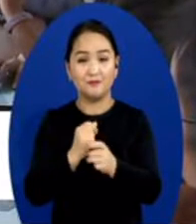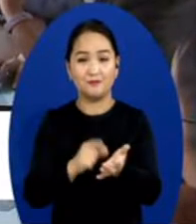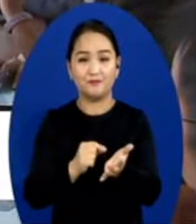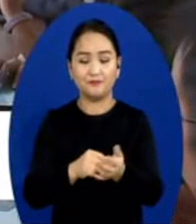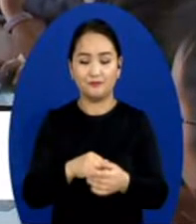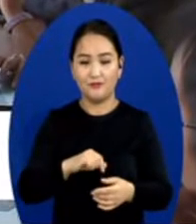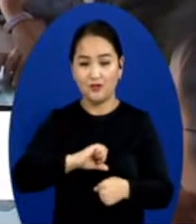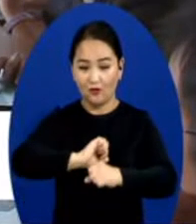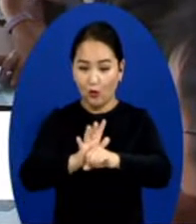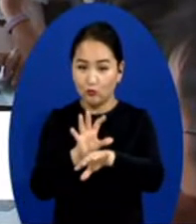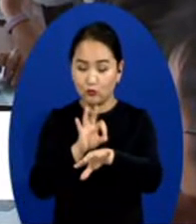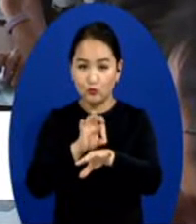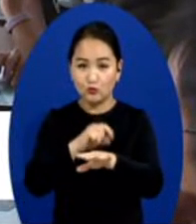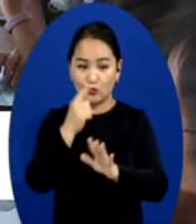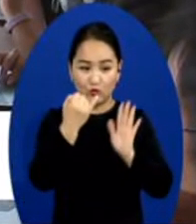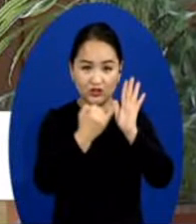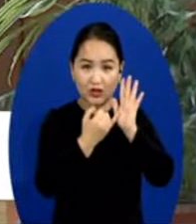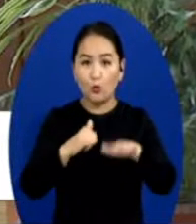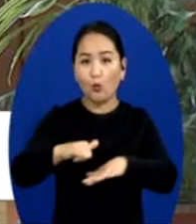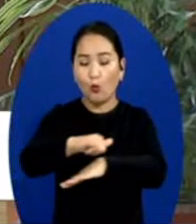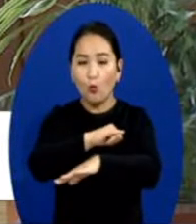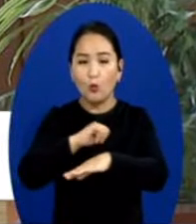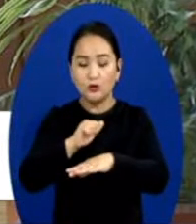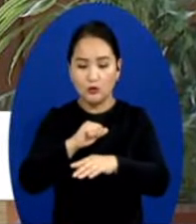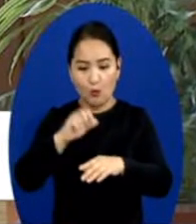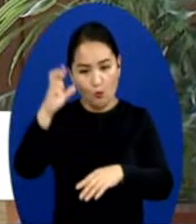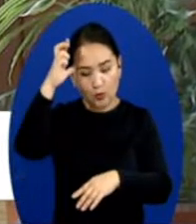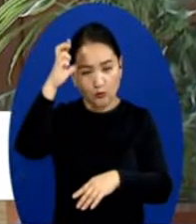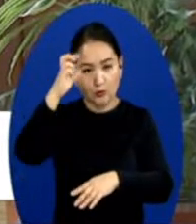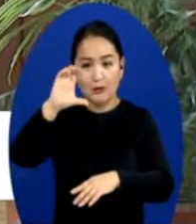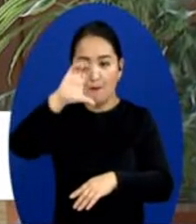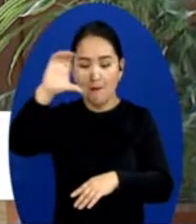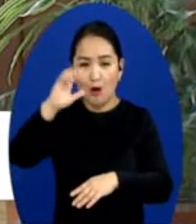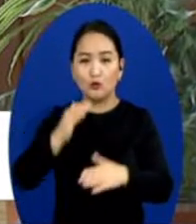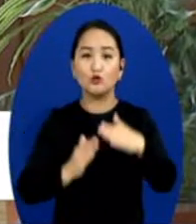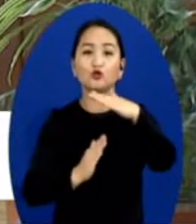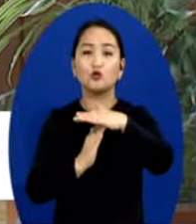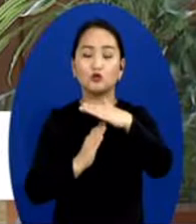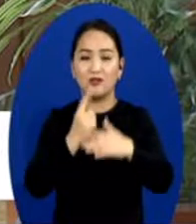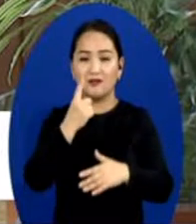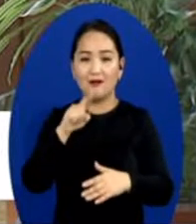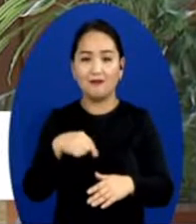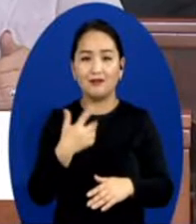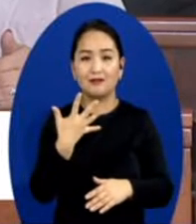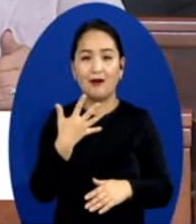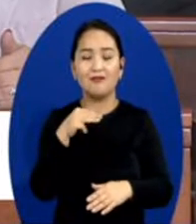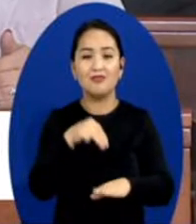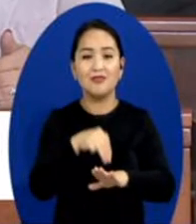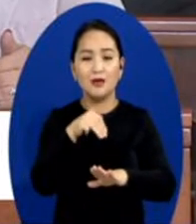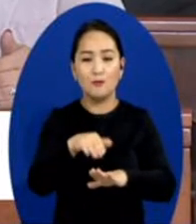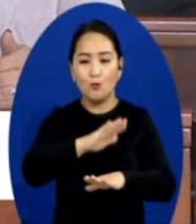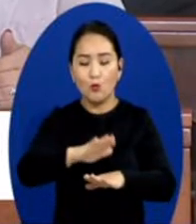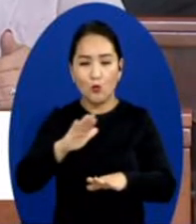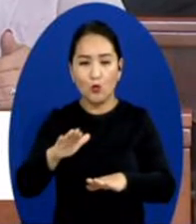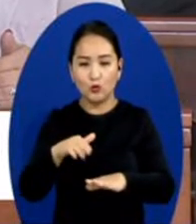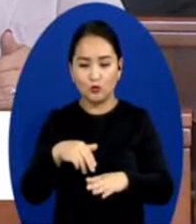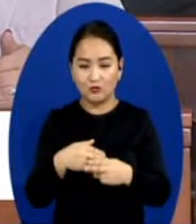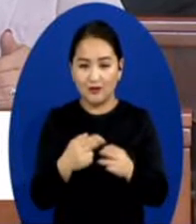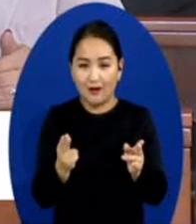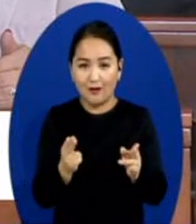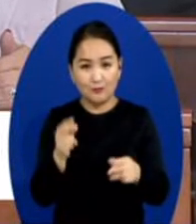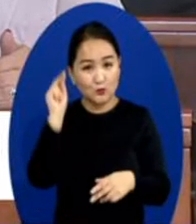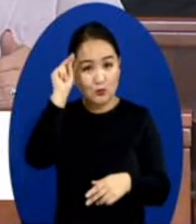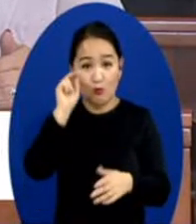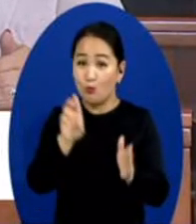улмаас 160 гаруй улс орон бүх шатны боловсролын байгууллагынхаа үйл ажиллагааг зогсоож 1.5 тэрбум суралцагч танхимаар хичээллэх боломжгүй